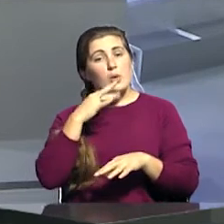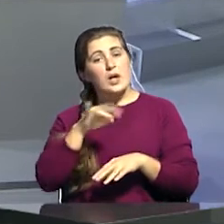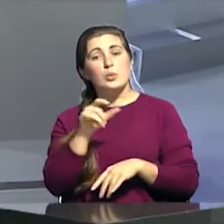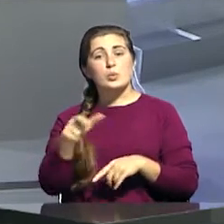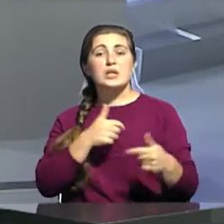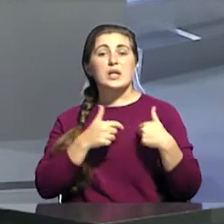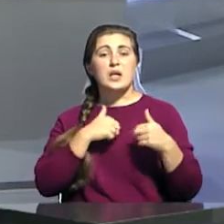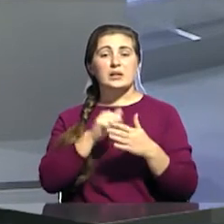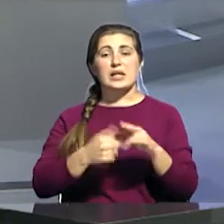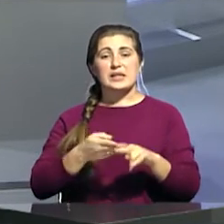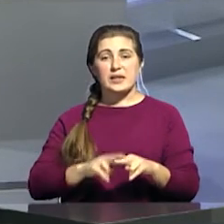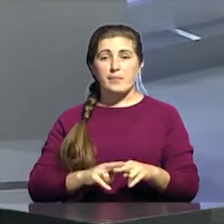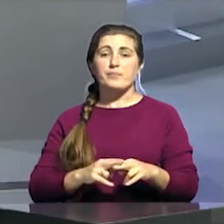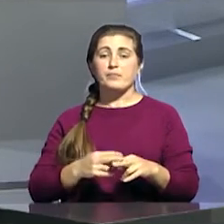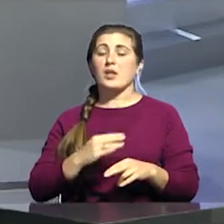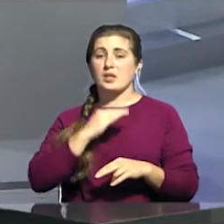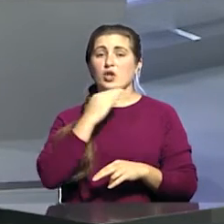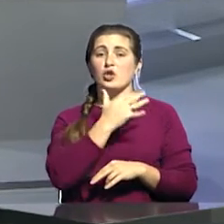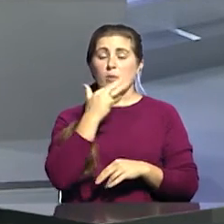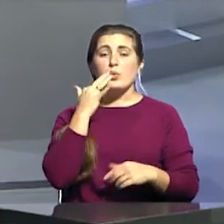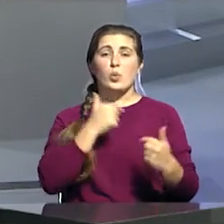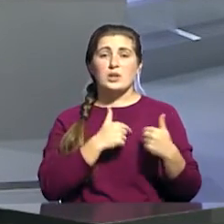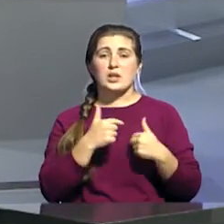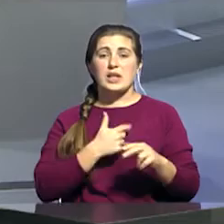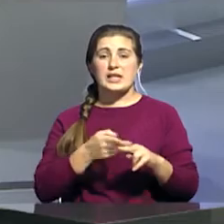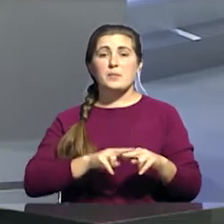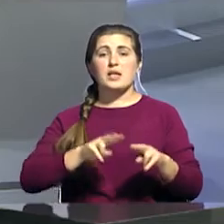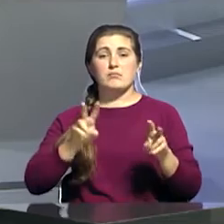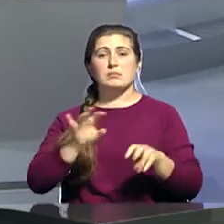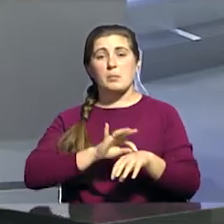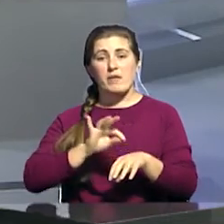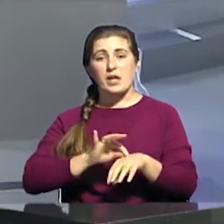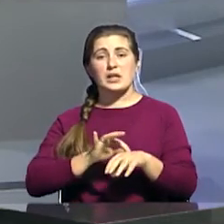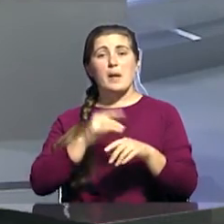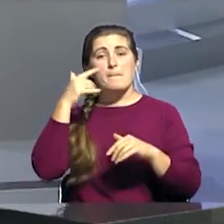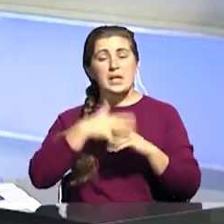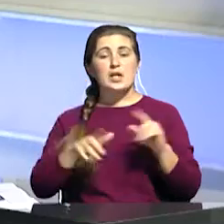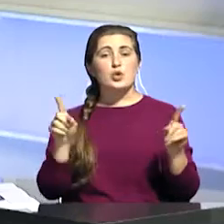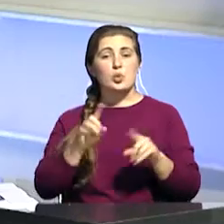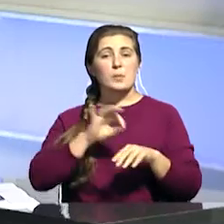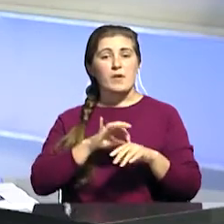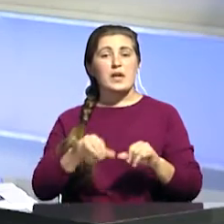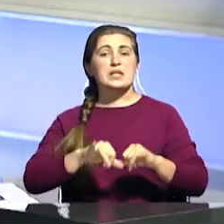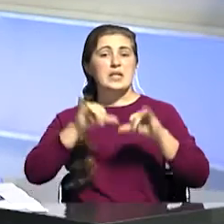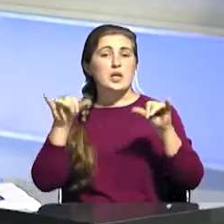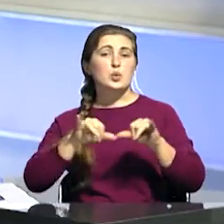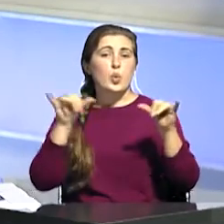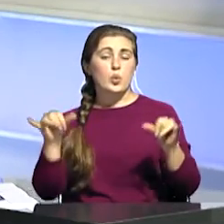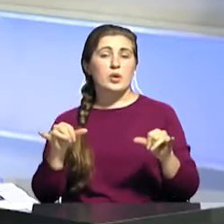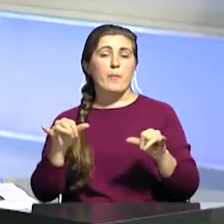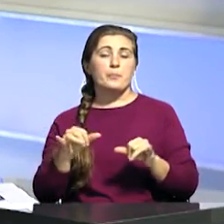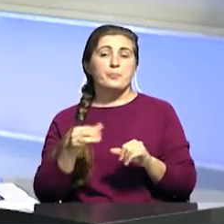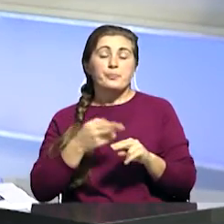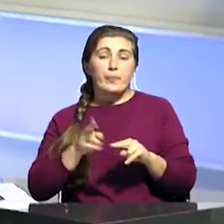них? Достаточно много страдают этими заболеваниями. Понятно, что заболеваемость растет. Растет она